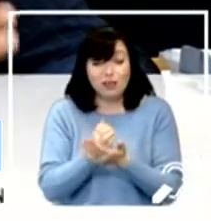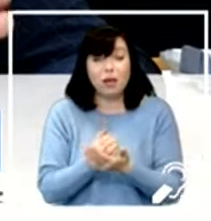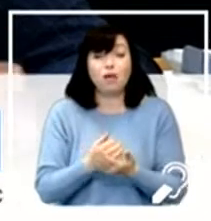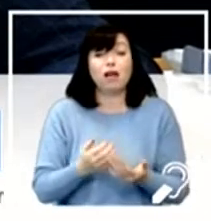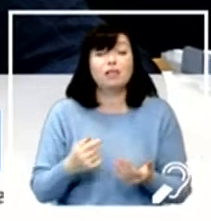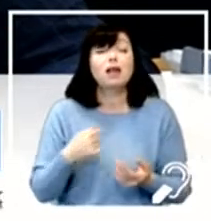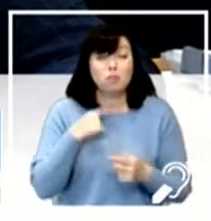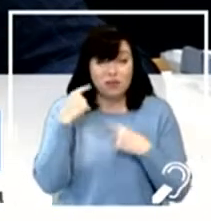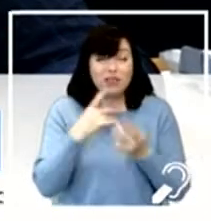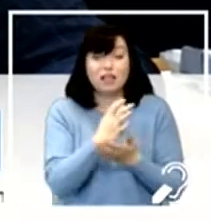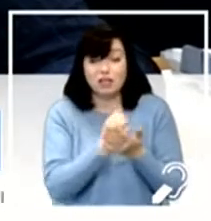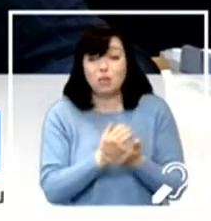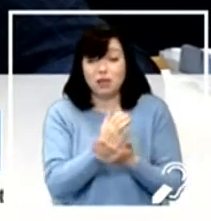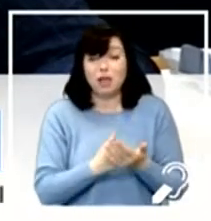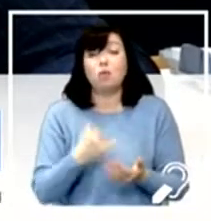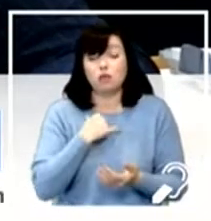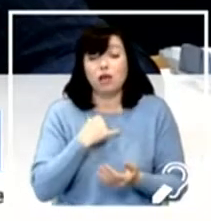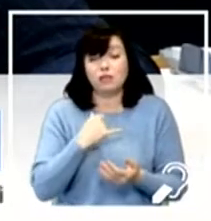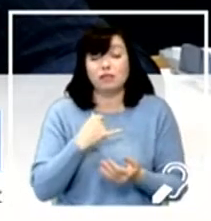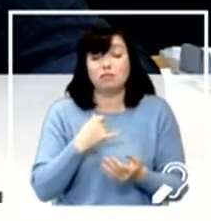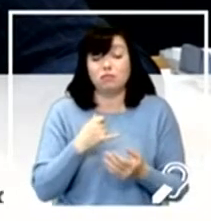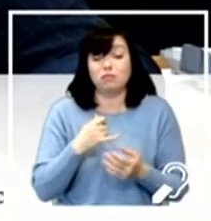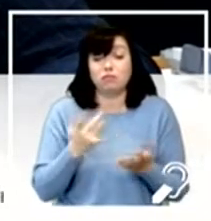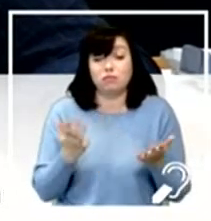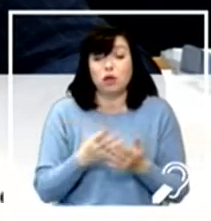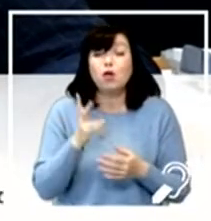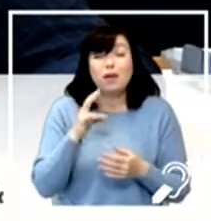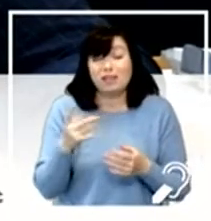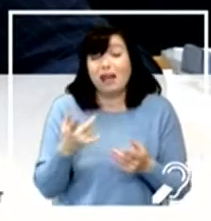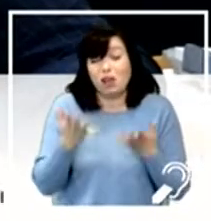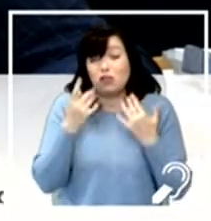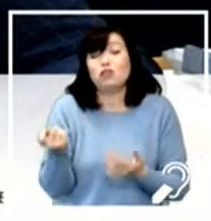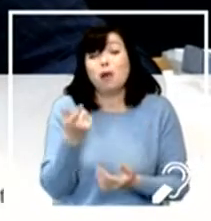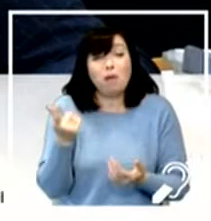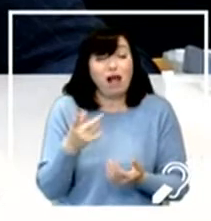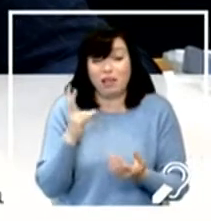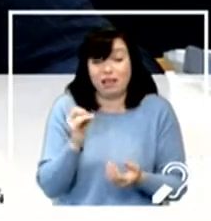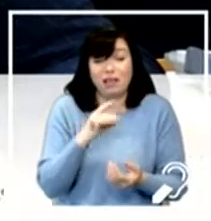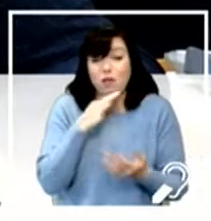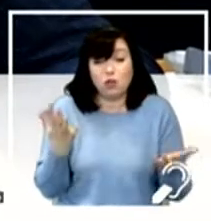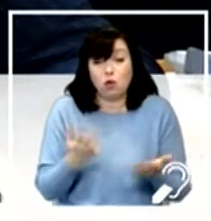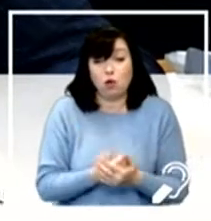Мы набираем их постоянно, то есть у нас есть какой-то запас. Ну, незначительный, конечно, то есть это не...